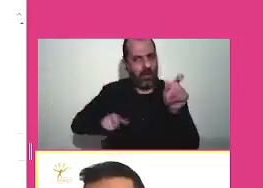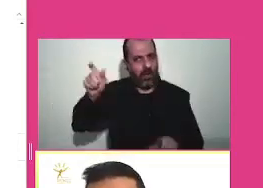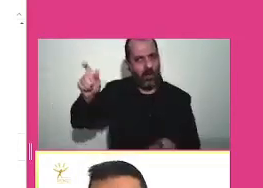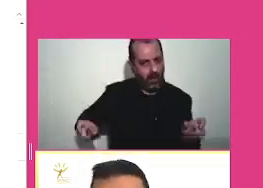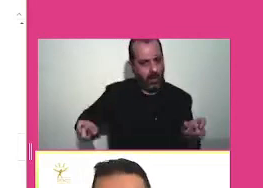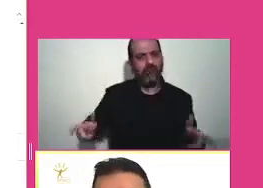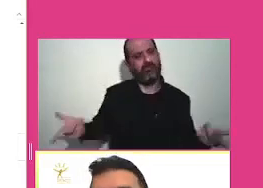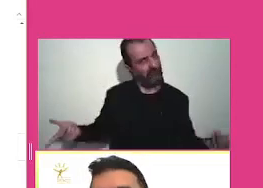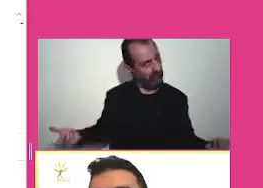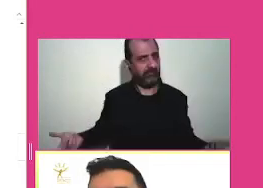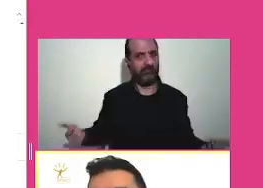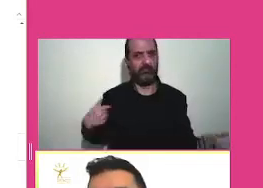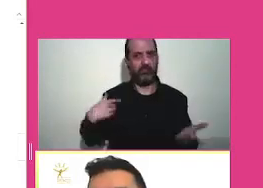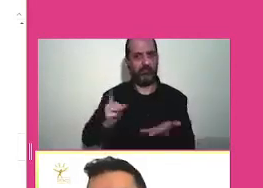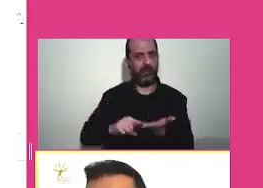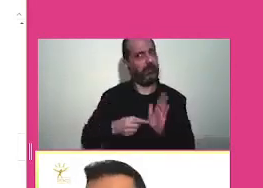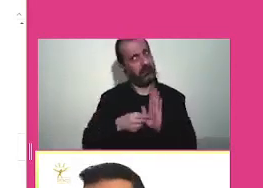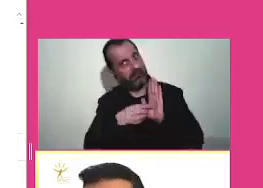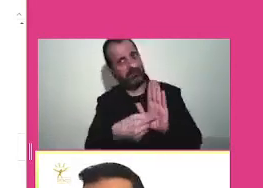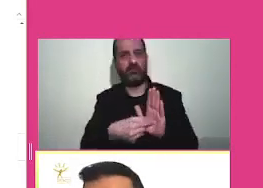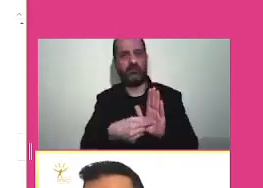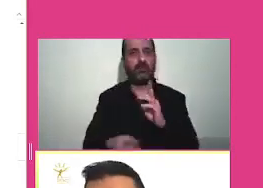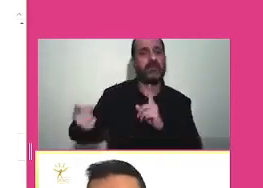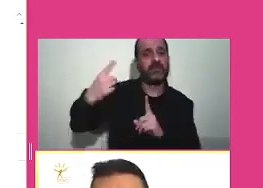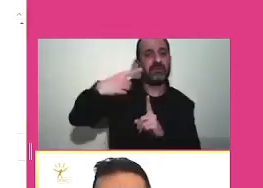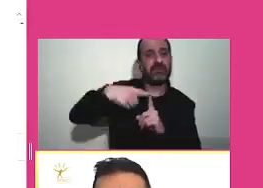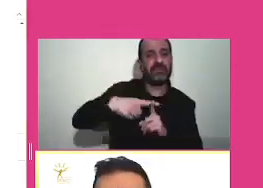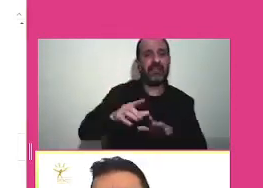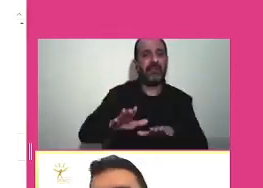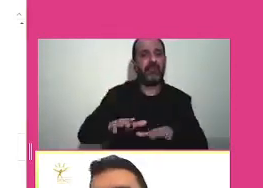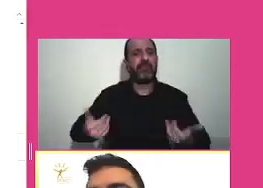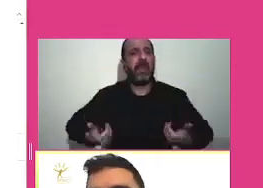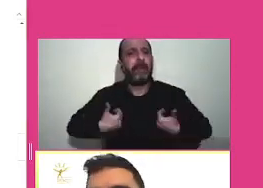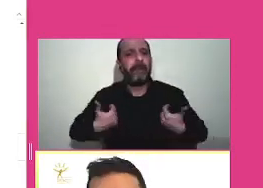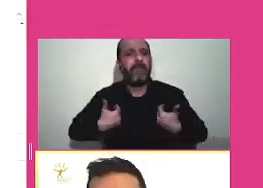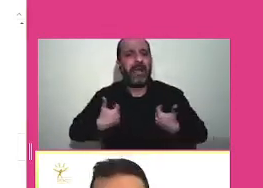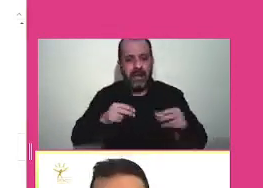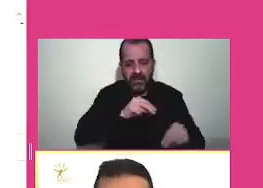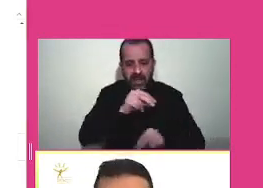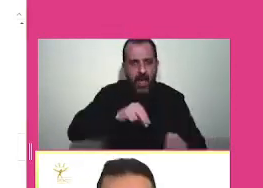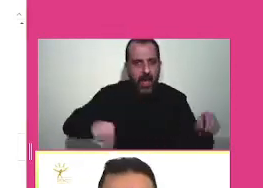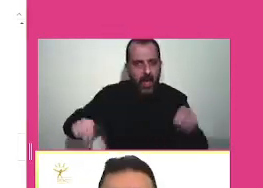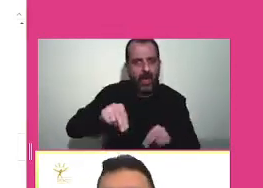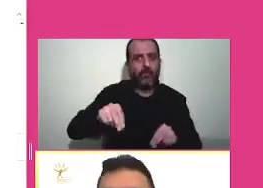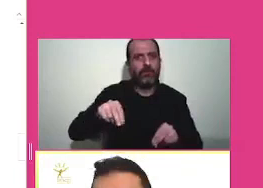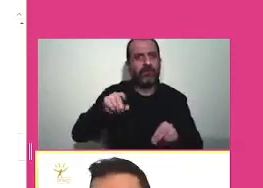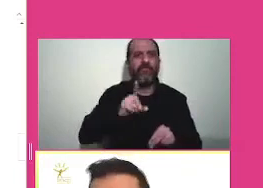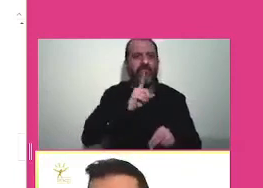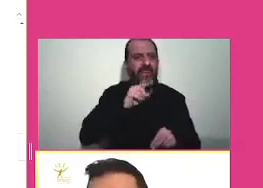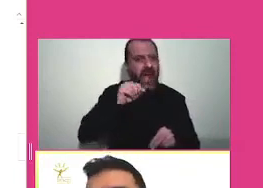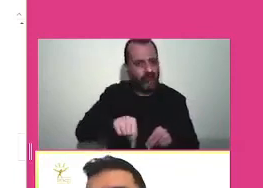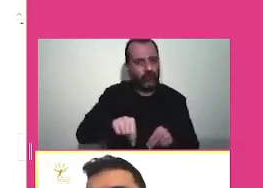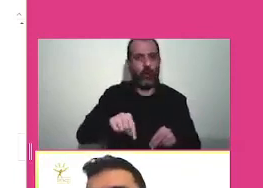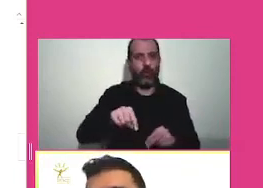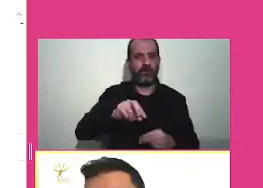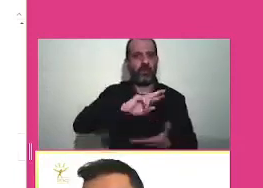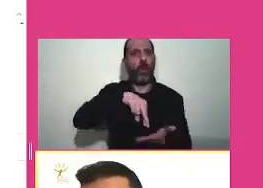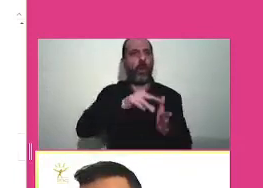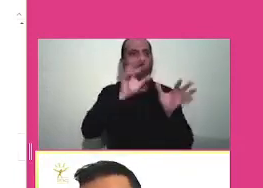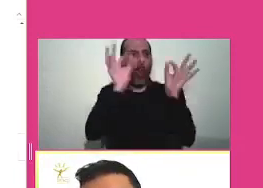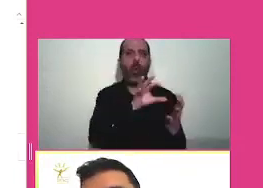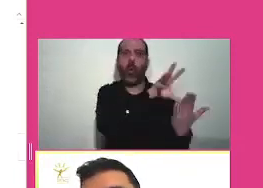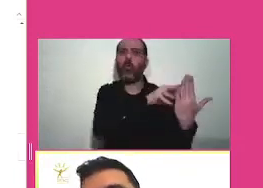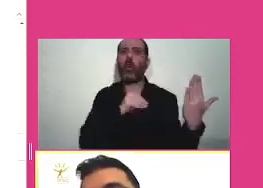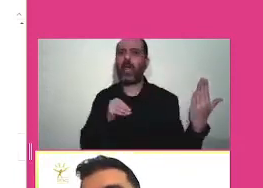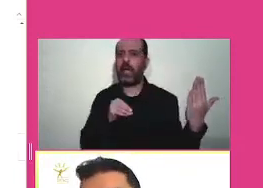θέλαμε να αναδείξουμε τα παιχνίδια, αυτά τα επιτραπέζια, τα role model σε ευάλωτες ομάδες του πληθυσμού. Τα